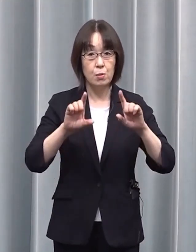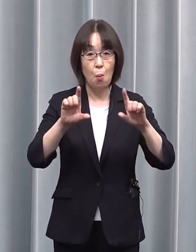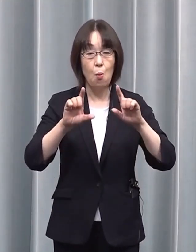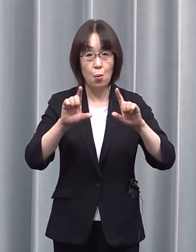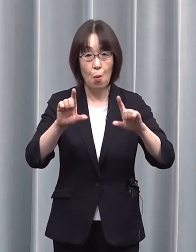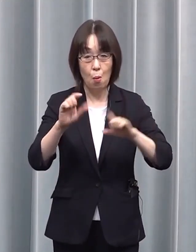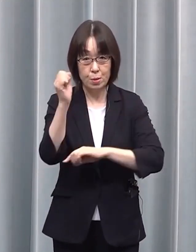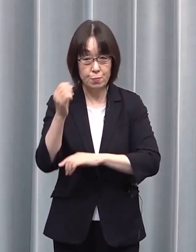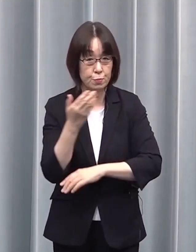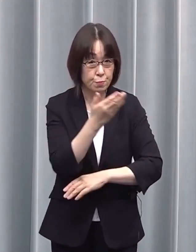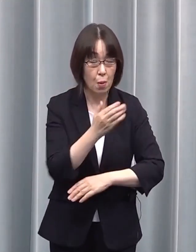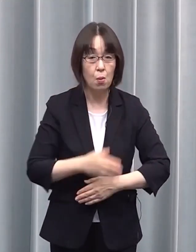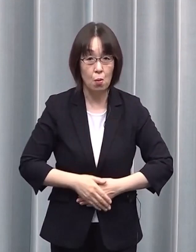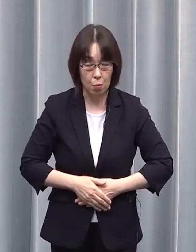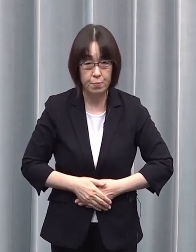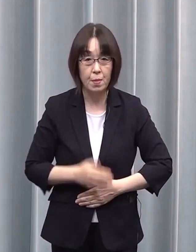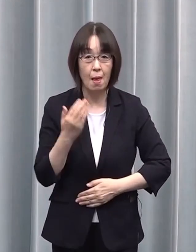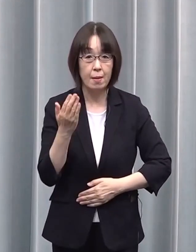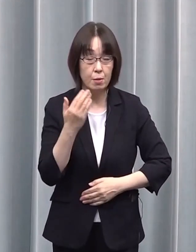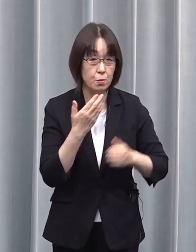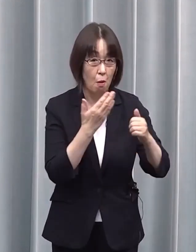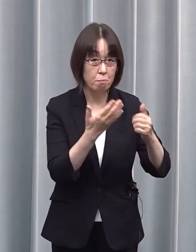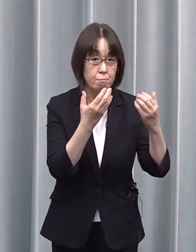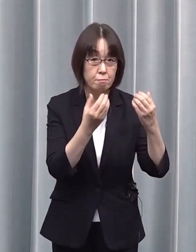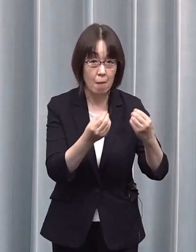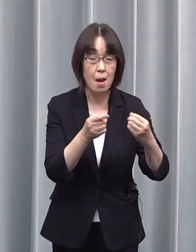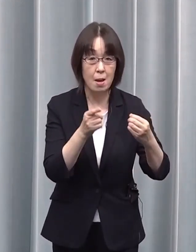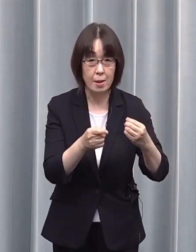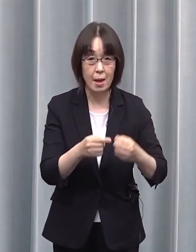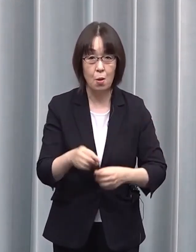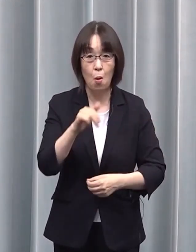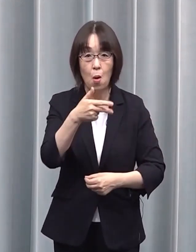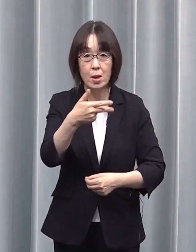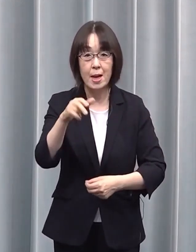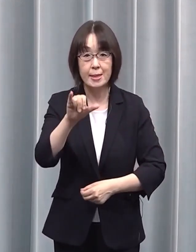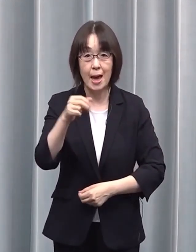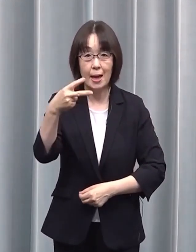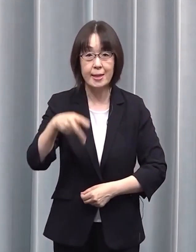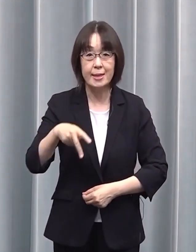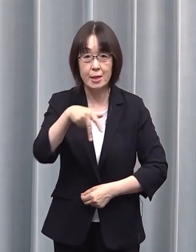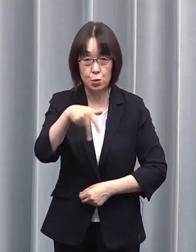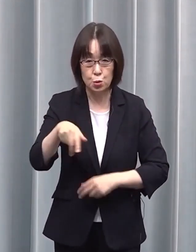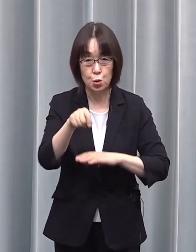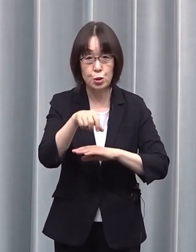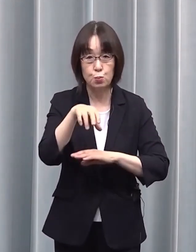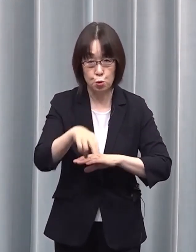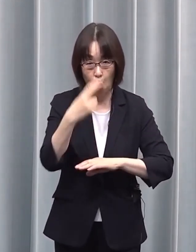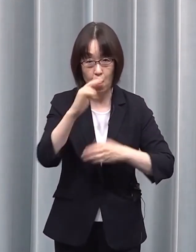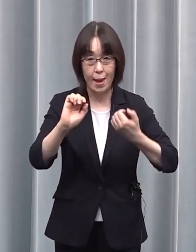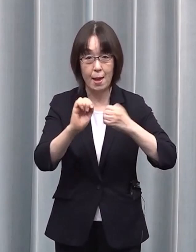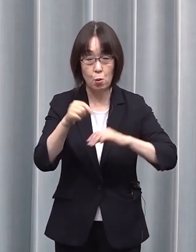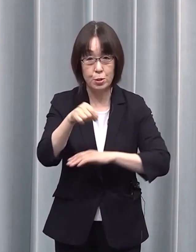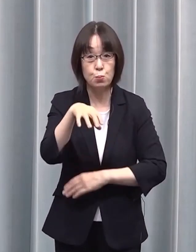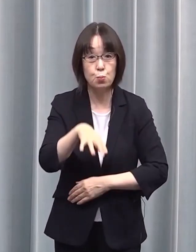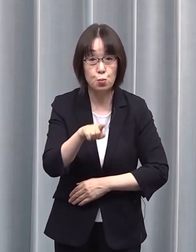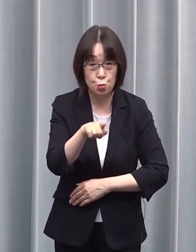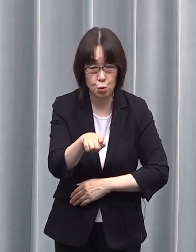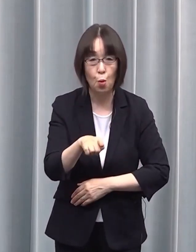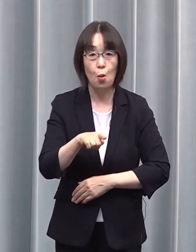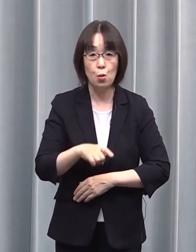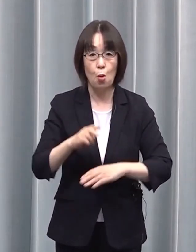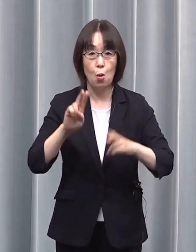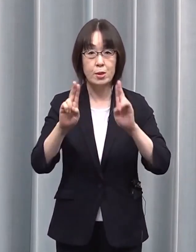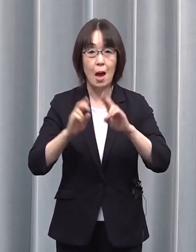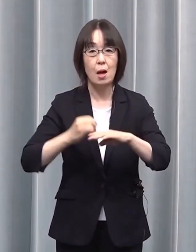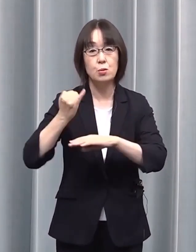設置の協議を少しお聞きしましたが、昨日ジャニーズ事務所がですね、ジュリー社長が、性加害を、